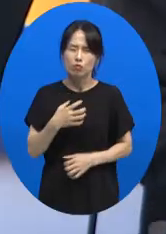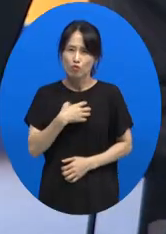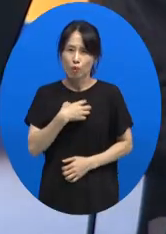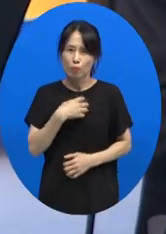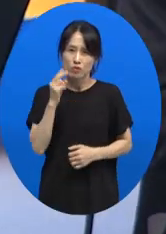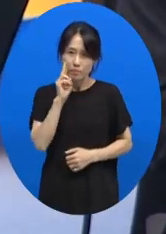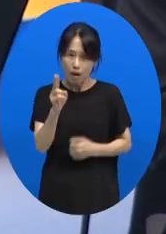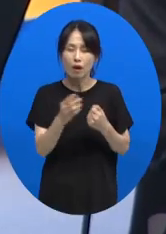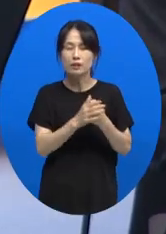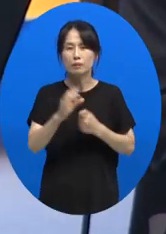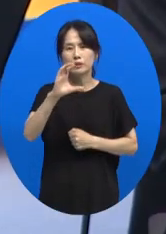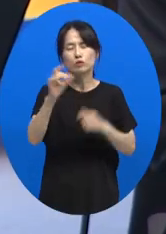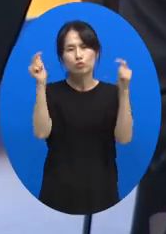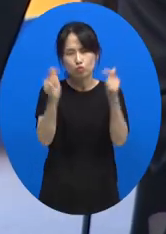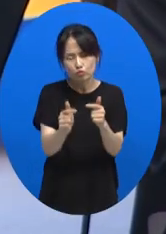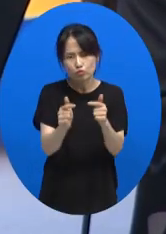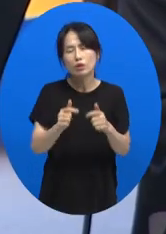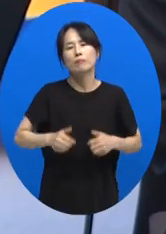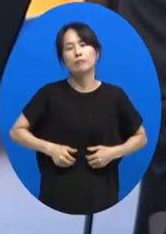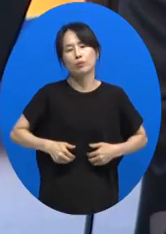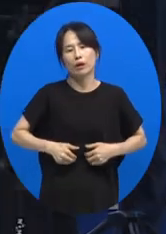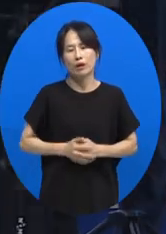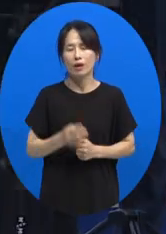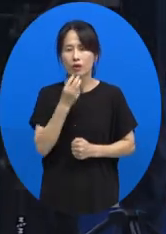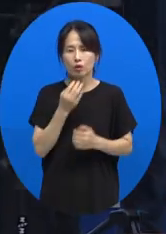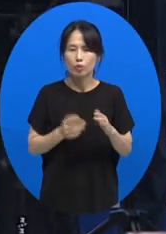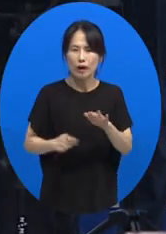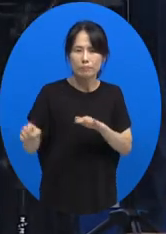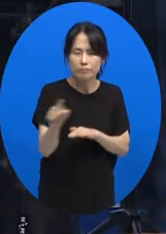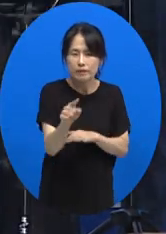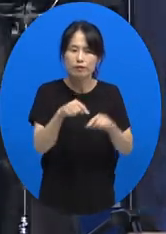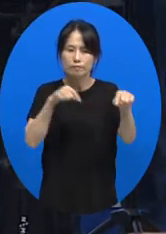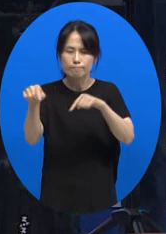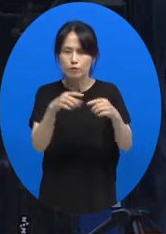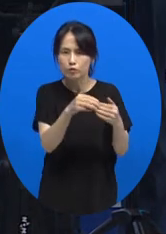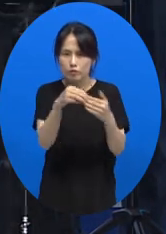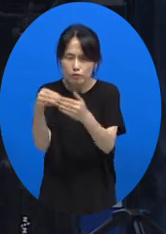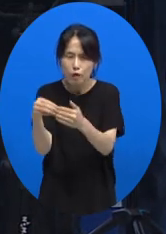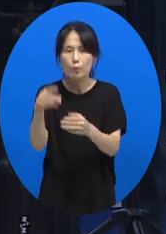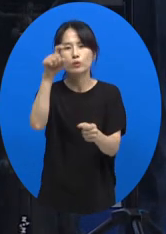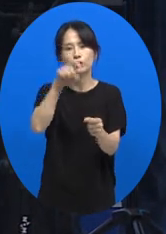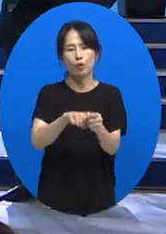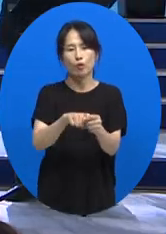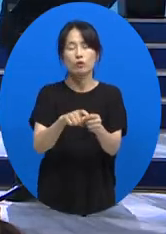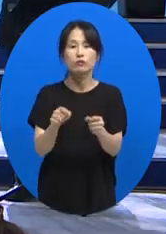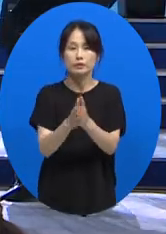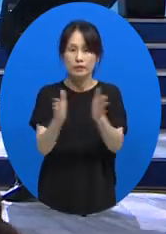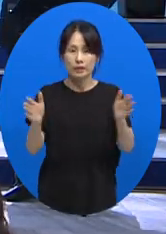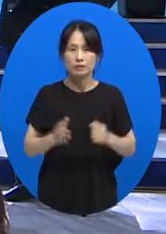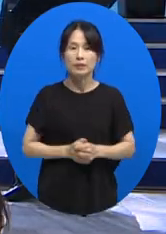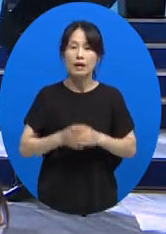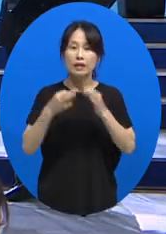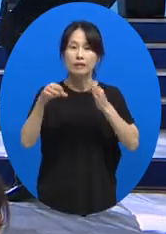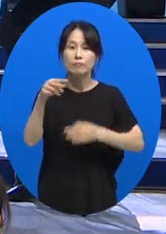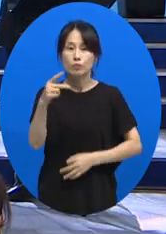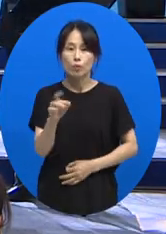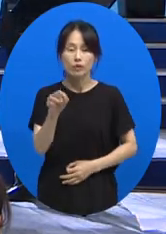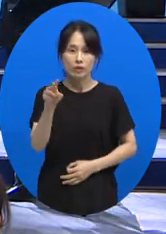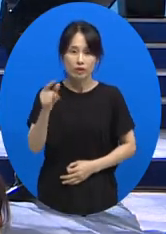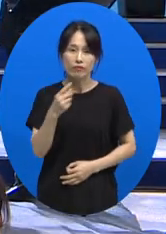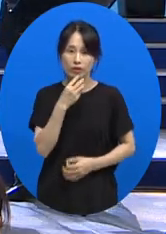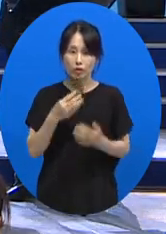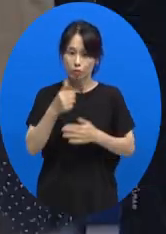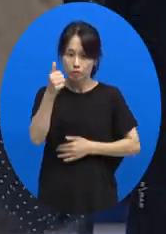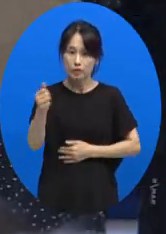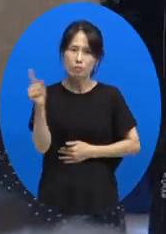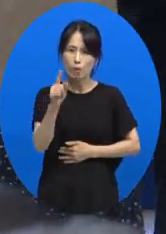요즘 경기도가 지방 차원의 협력에 앞장서고 발빠른 대응을 하겠다는 취지로 마련됐습니다. 김동연 경기도지사는